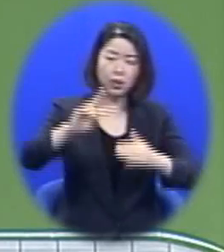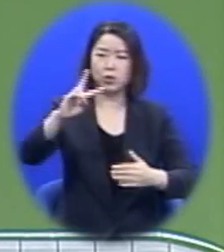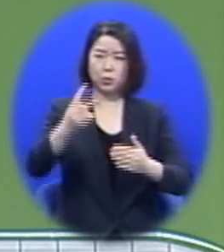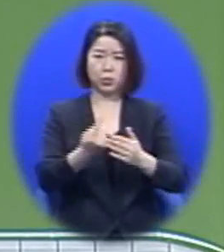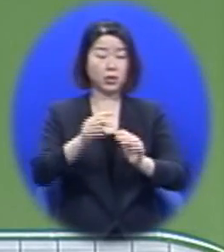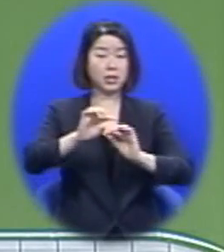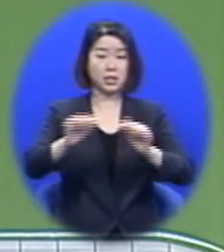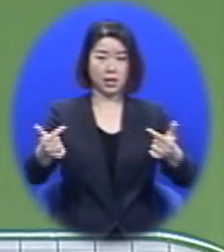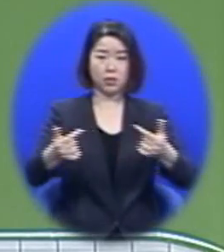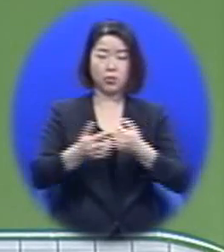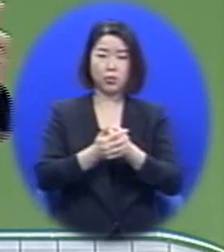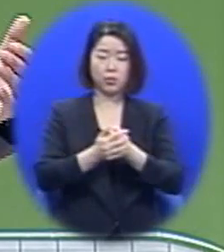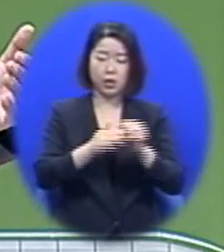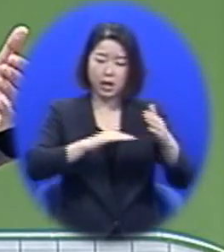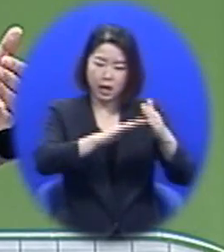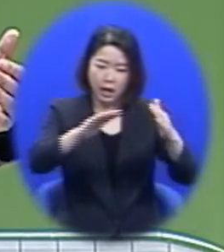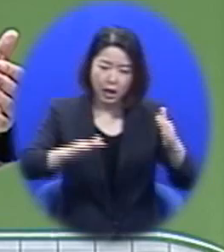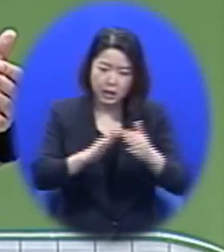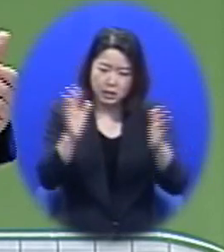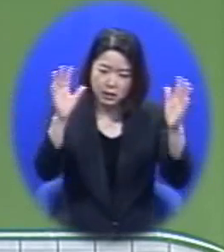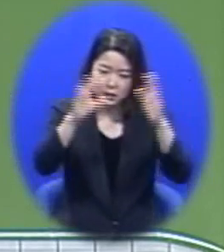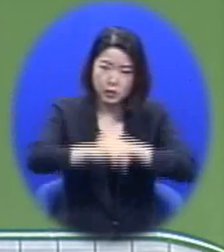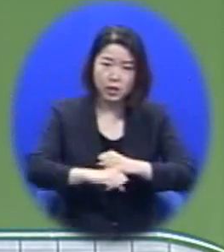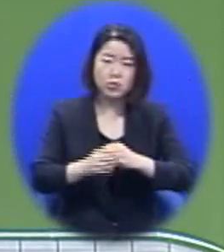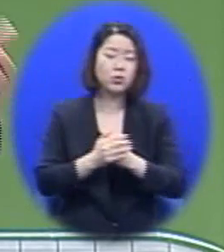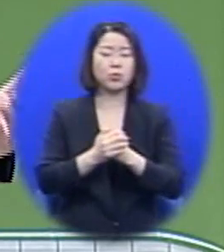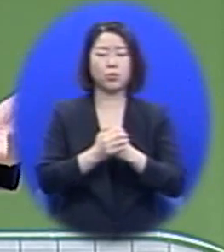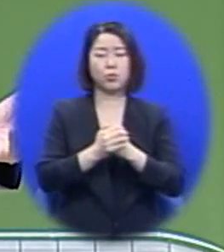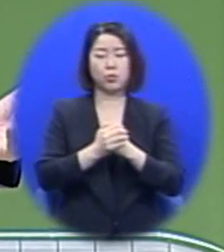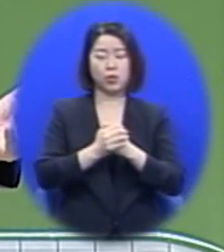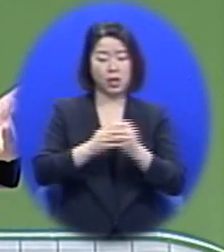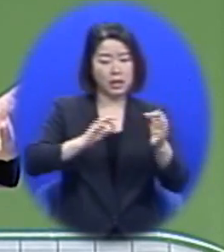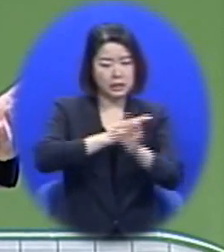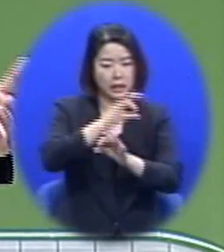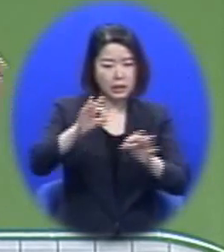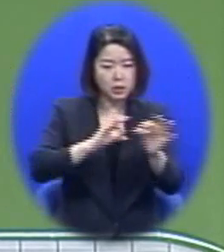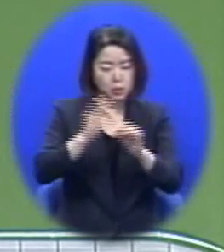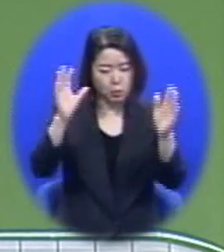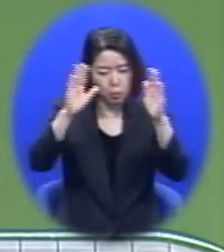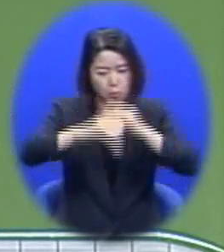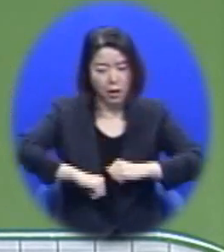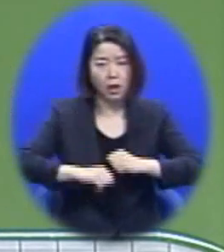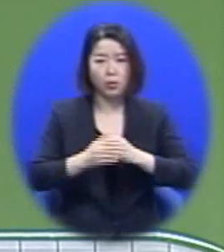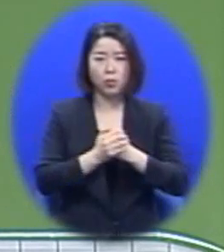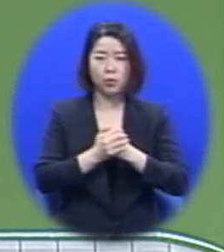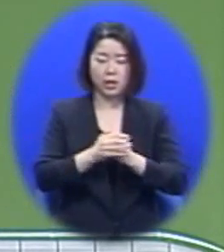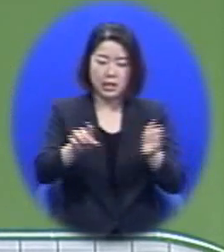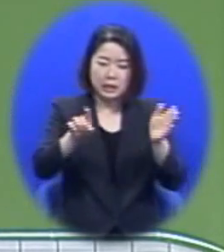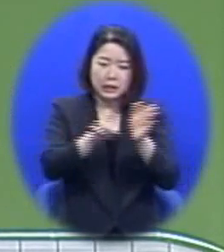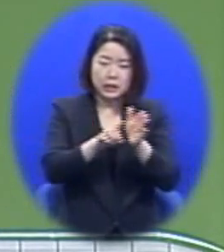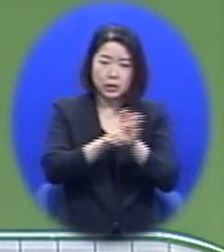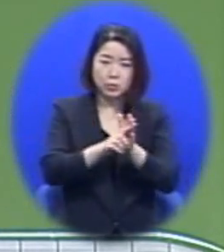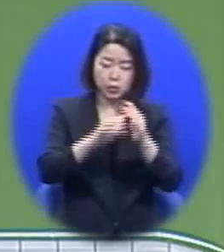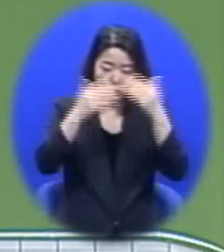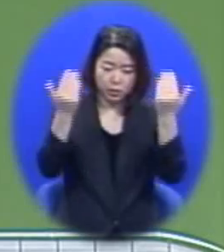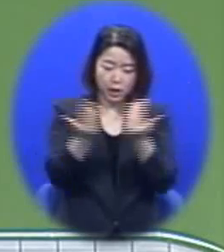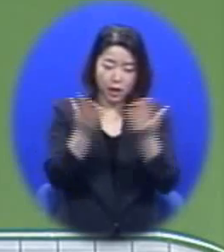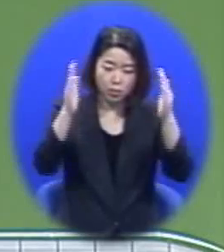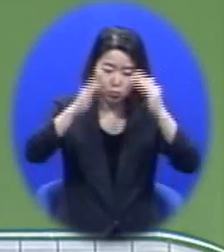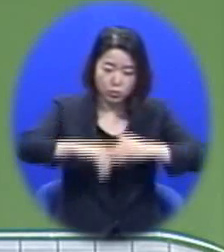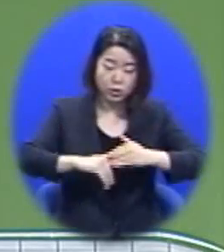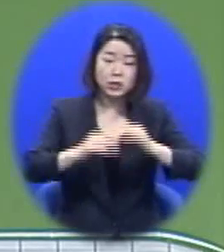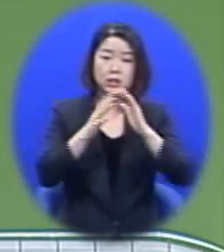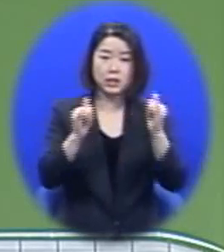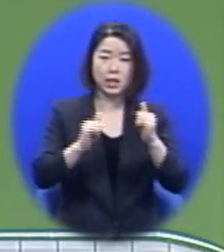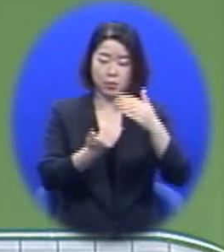않아서 가정은 깨지고 재정적으로 파탄이 나고 신앙적으로 다 무너지는 그런 사람들을